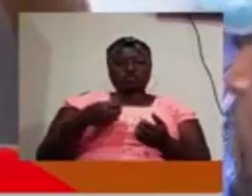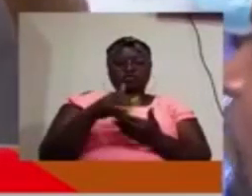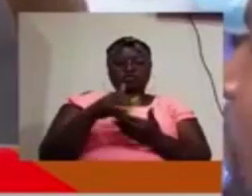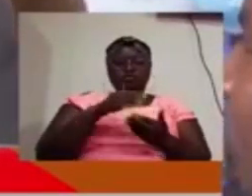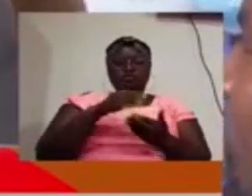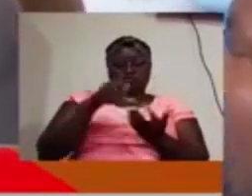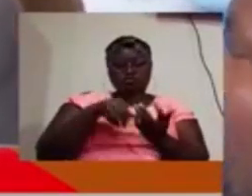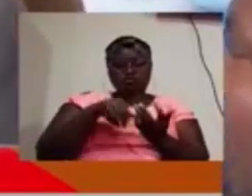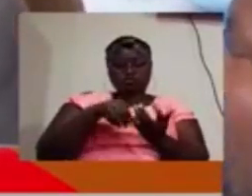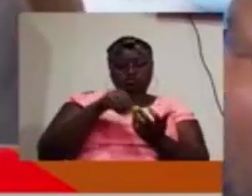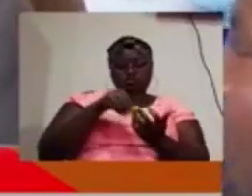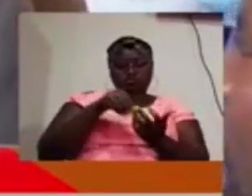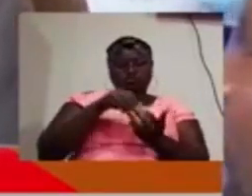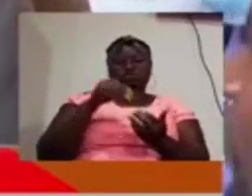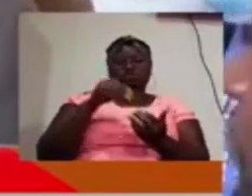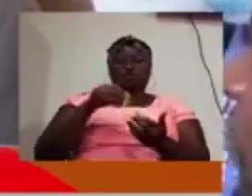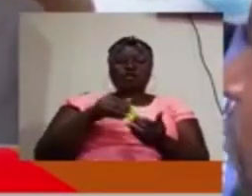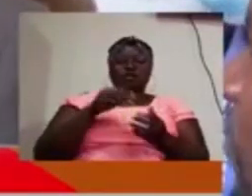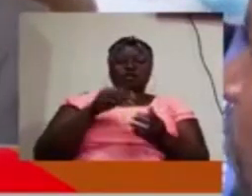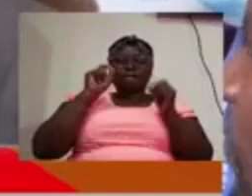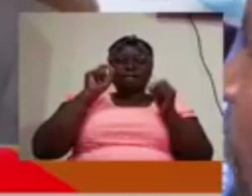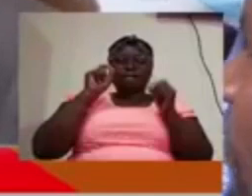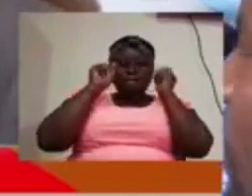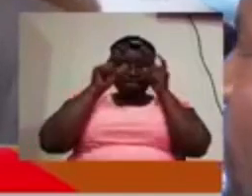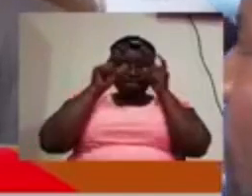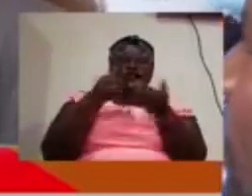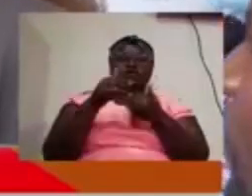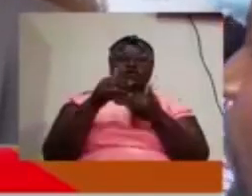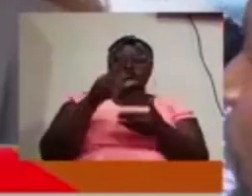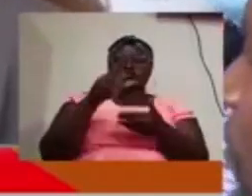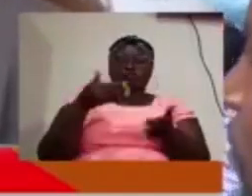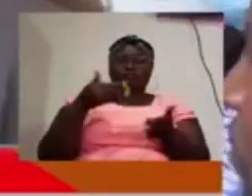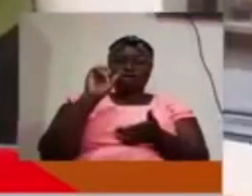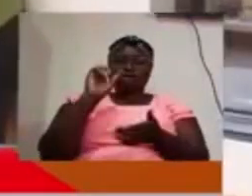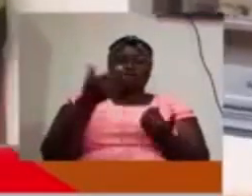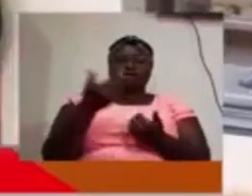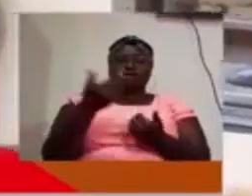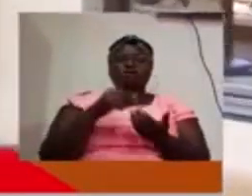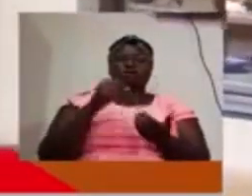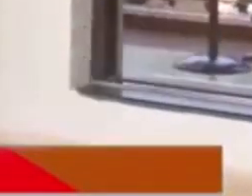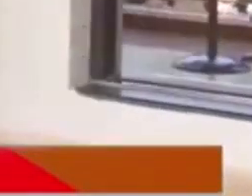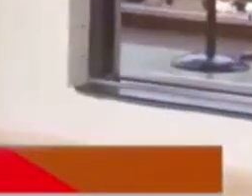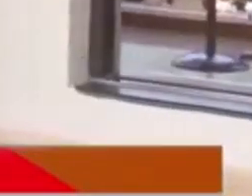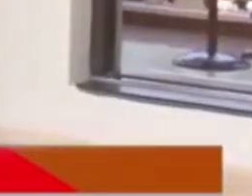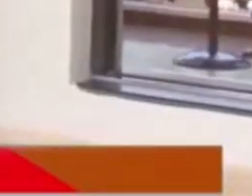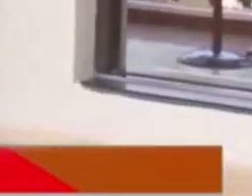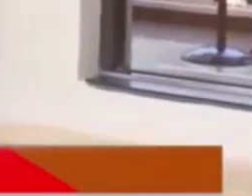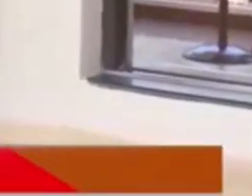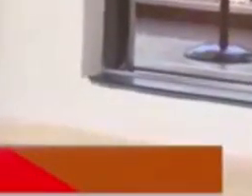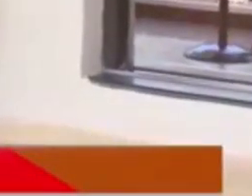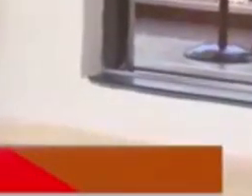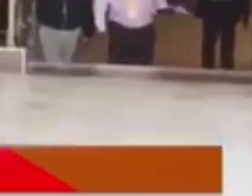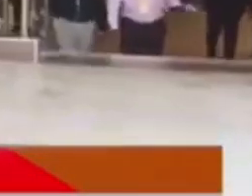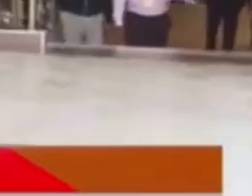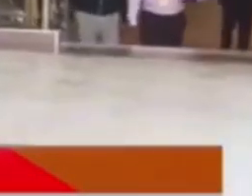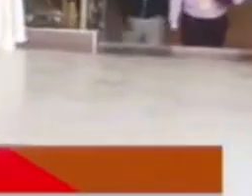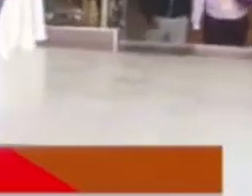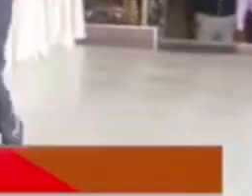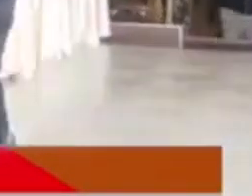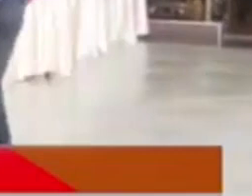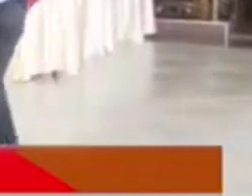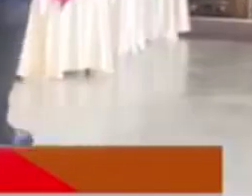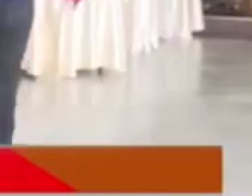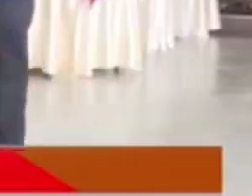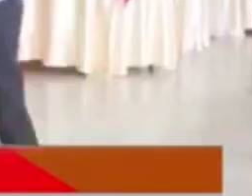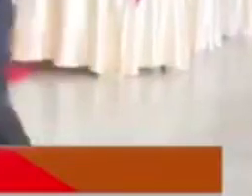chosen the Honorable Mother Karua to be our official convener and our spokesperson. Makiaria na andiki a mohoro thutha wa